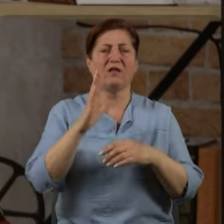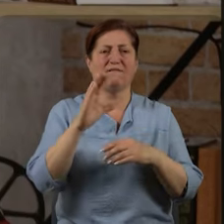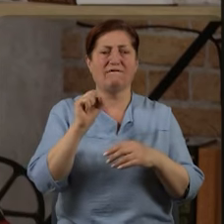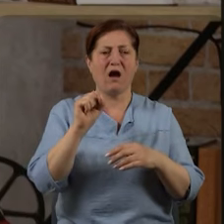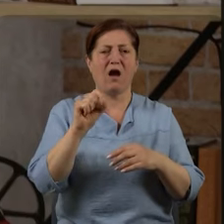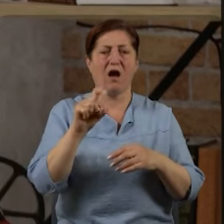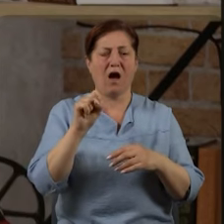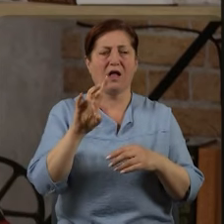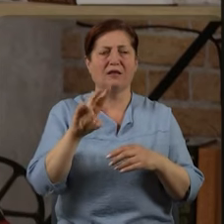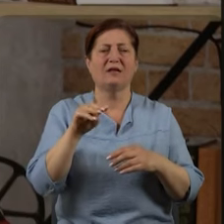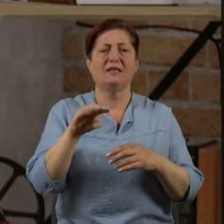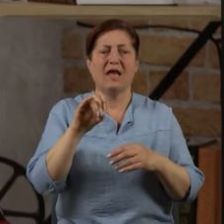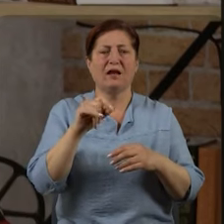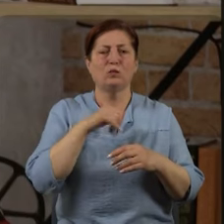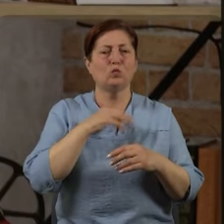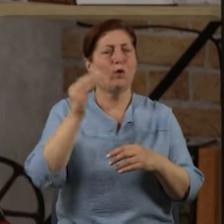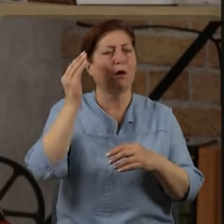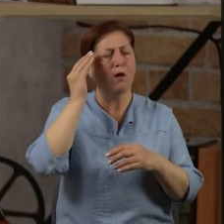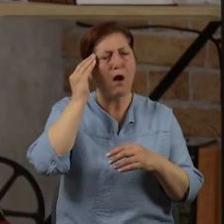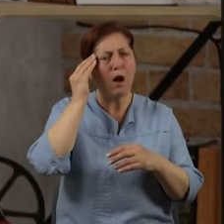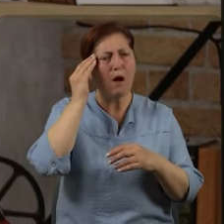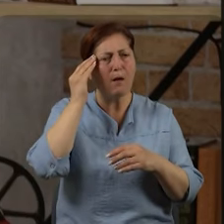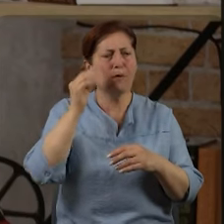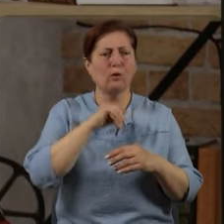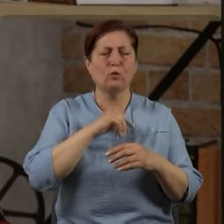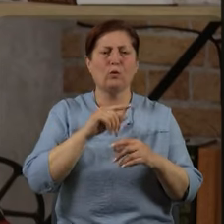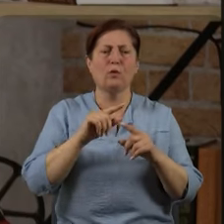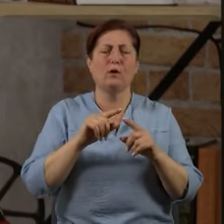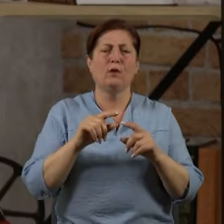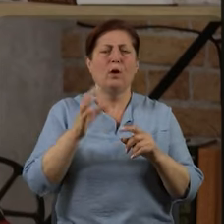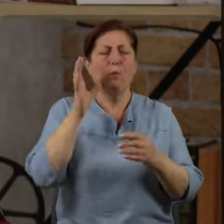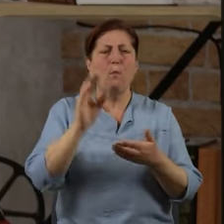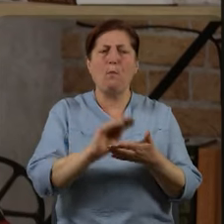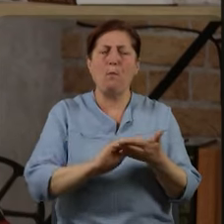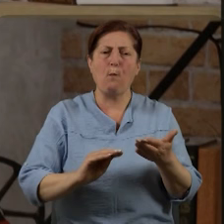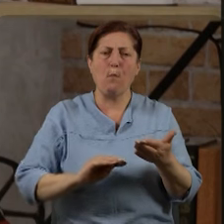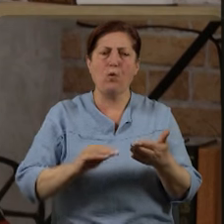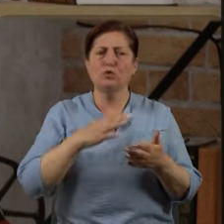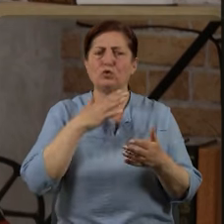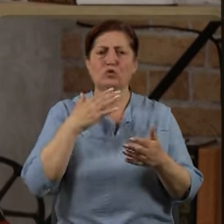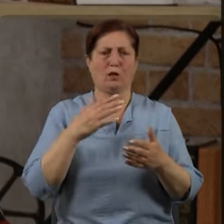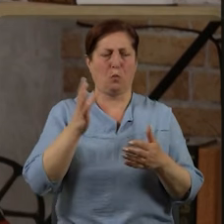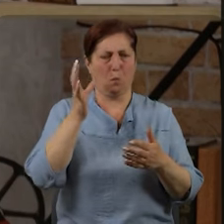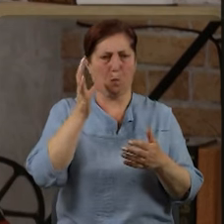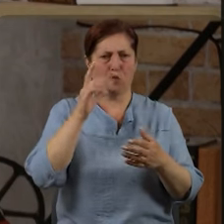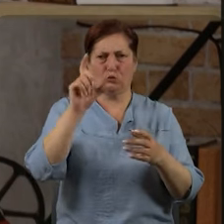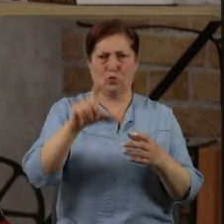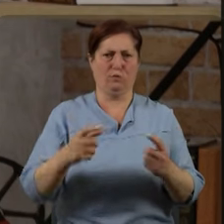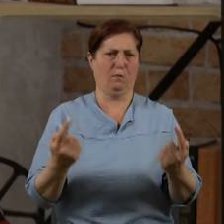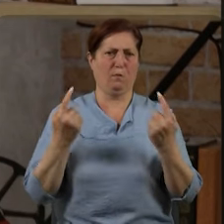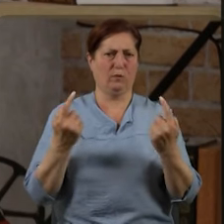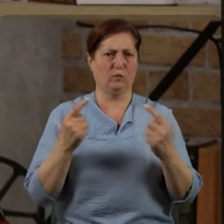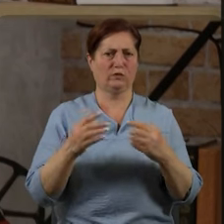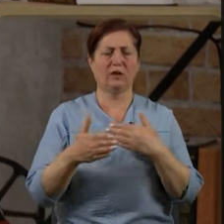Տերյանի դեպքում գործ ունենք գաղափարապես եւ պոետիկայի առումով բանաստեղծական հսկայի հետ, եւ արտարտվող